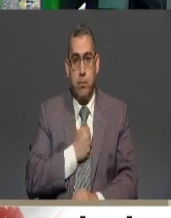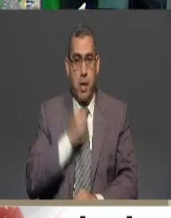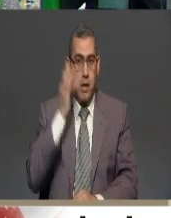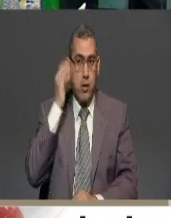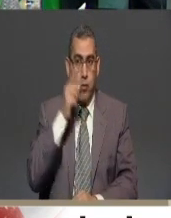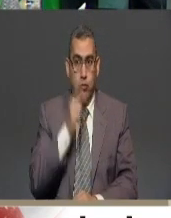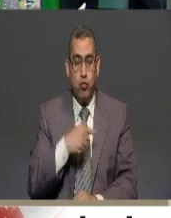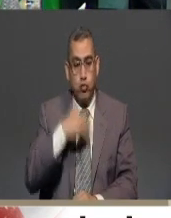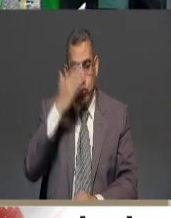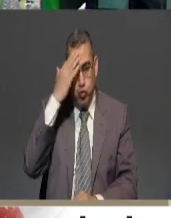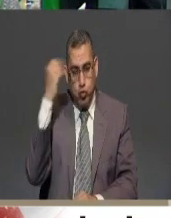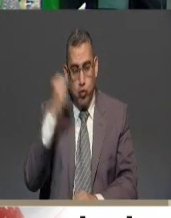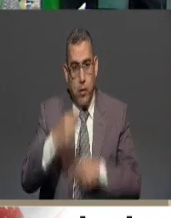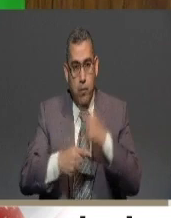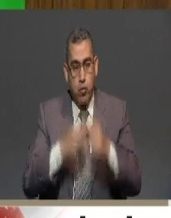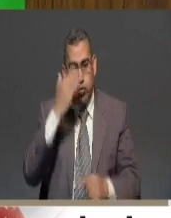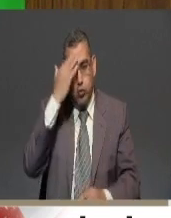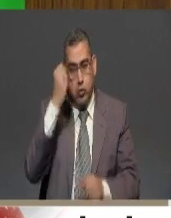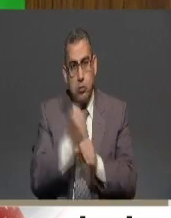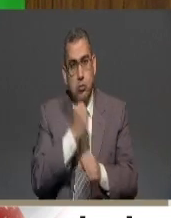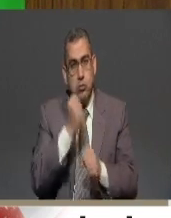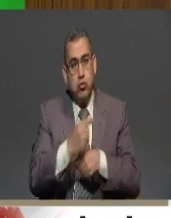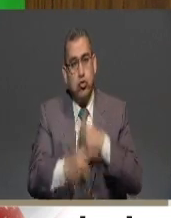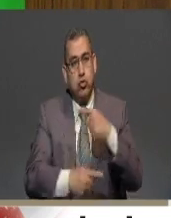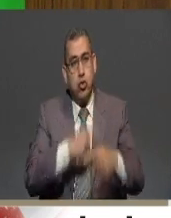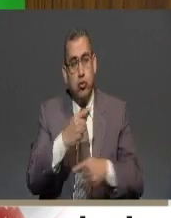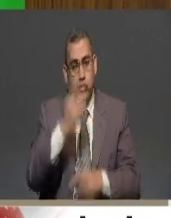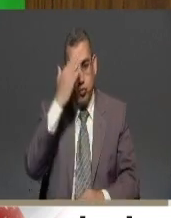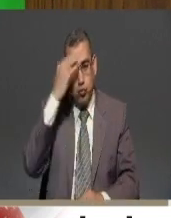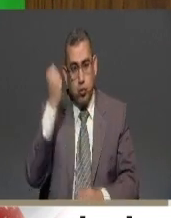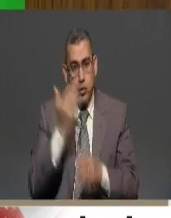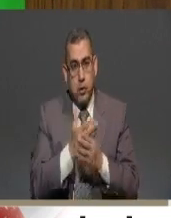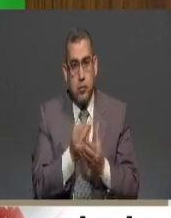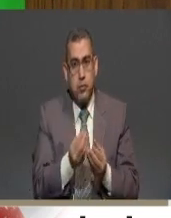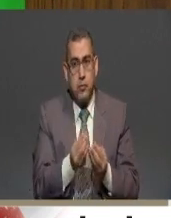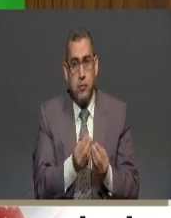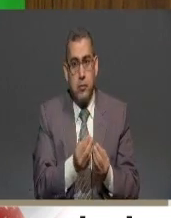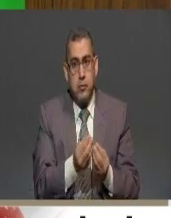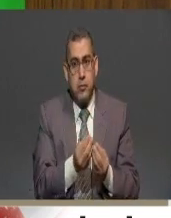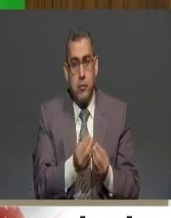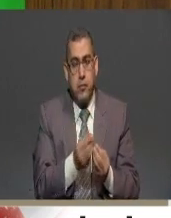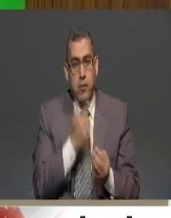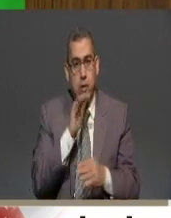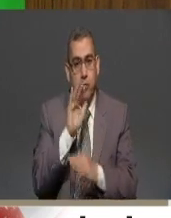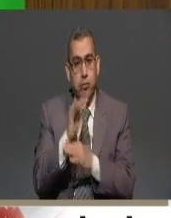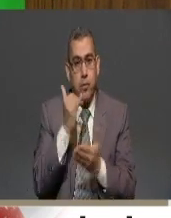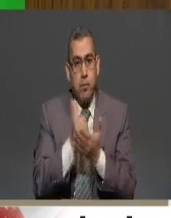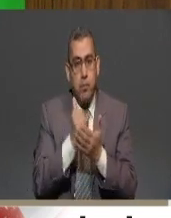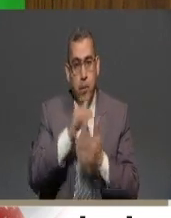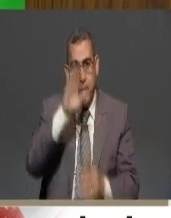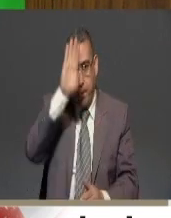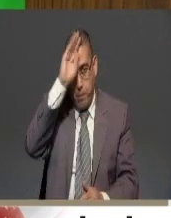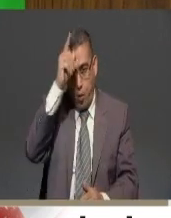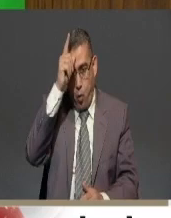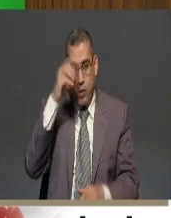موصول على الجهود المبذولة في إطار الوصاية الهاشمية